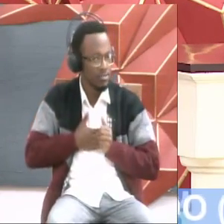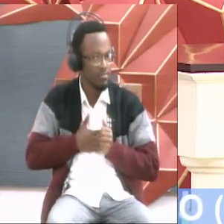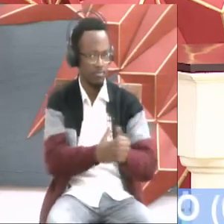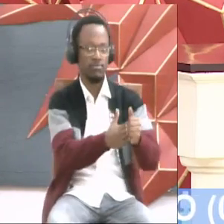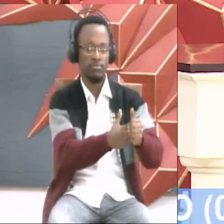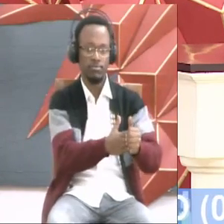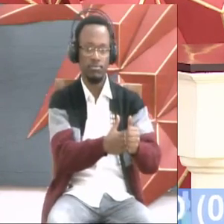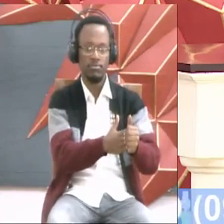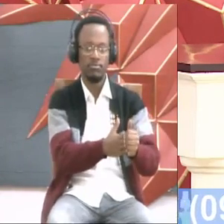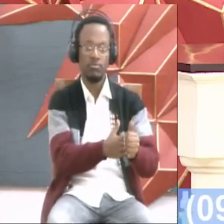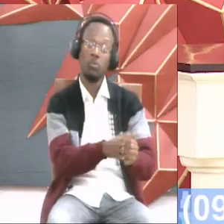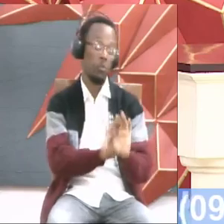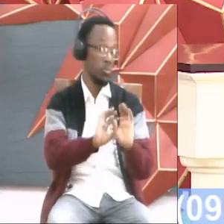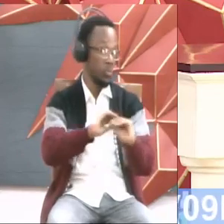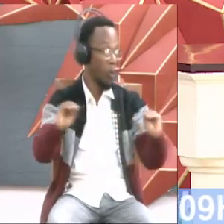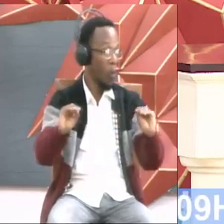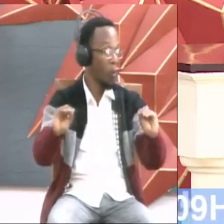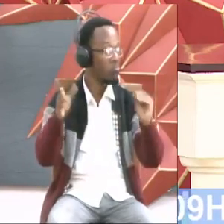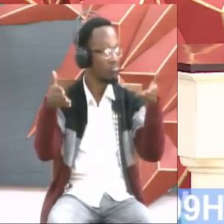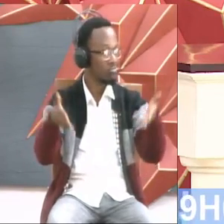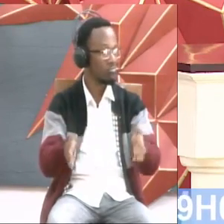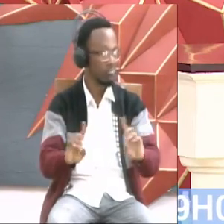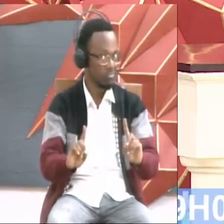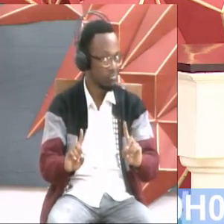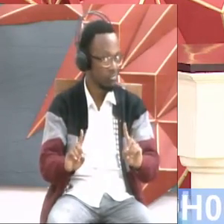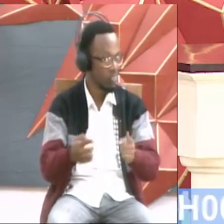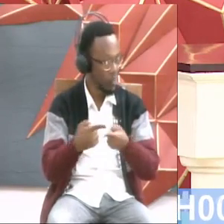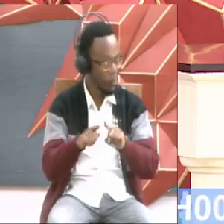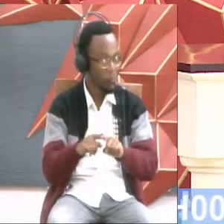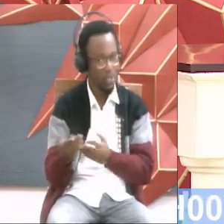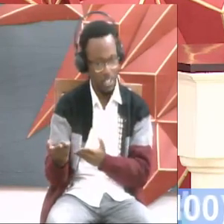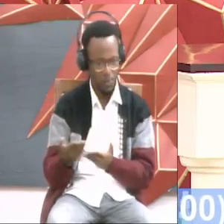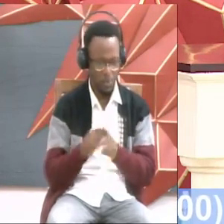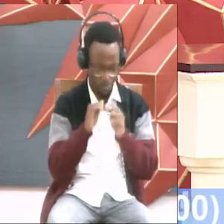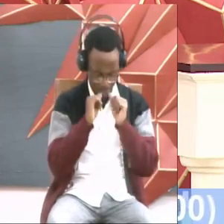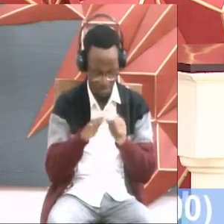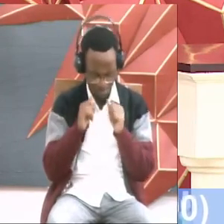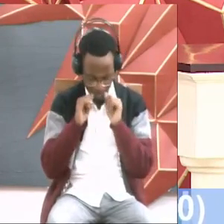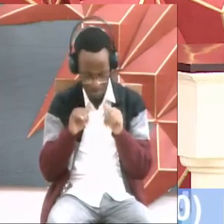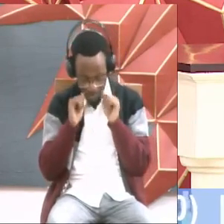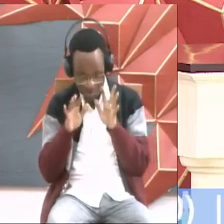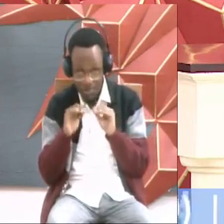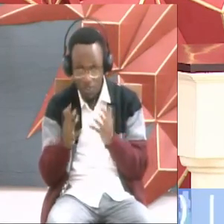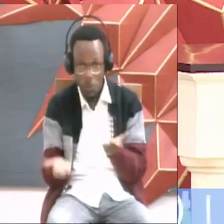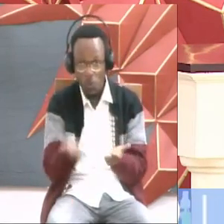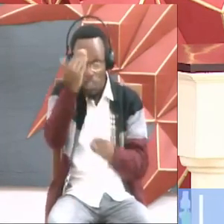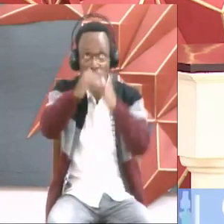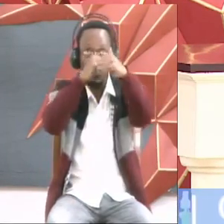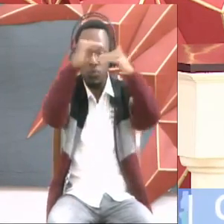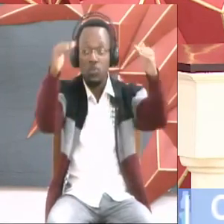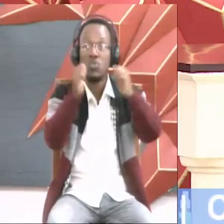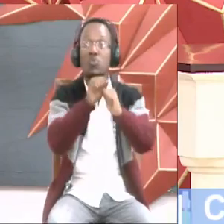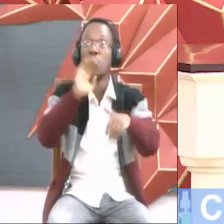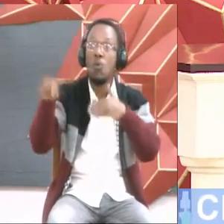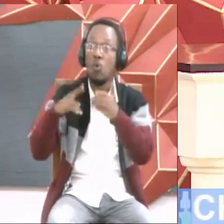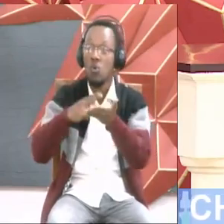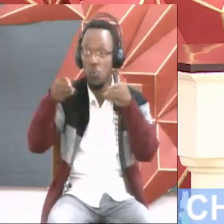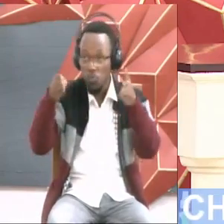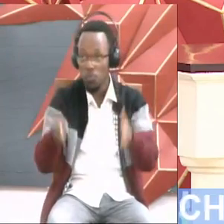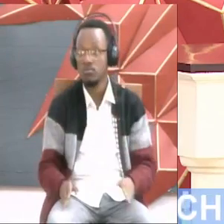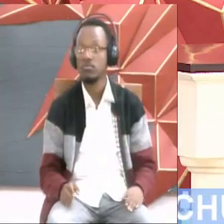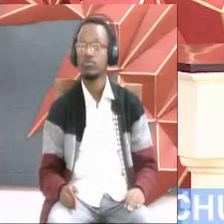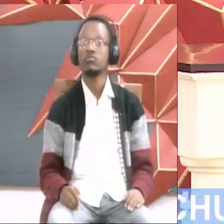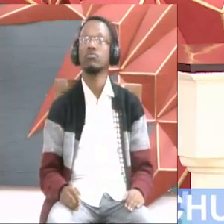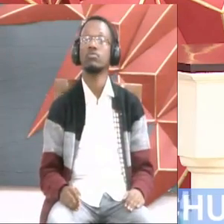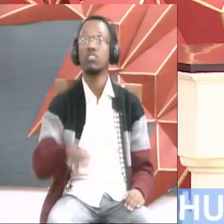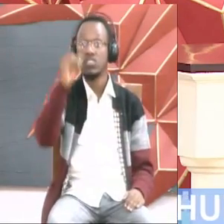nta gihombo bizonzanira ntabwo bizonzanira umugisha wo kuzamuranwa hamwe n'abera bose tujye